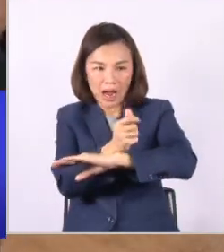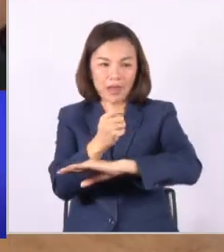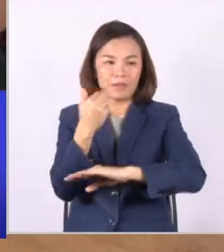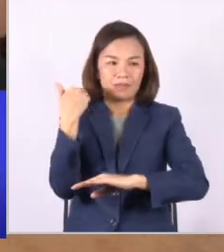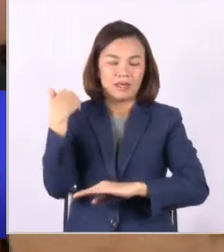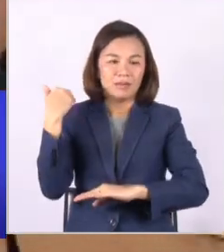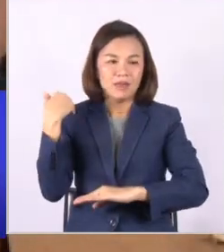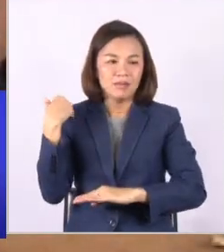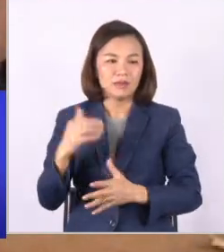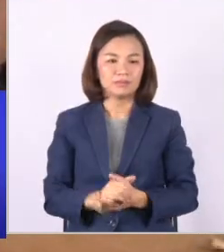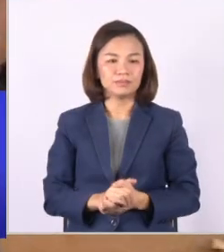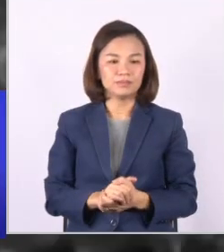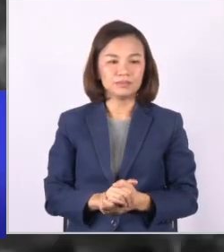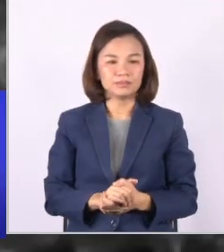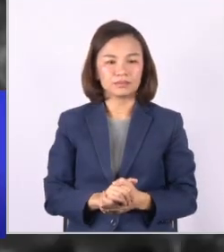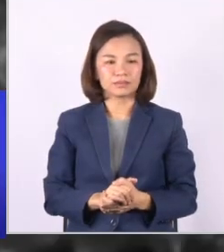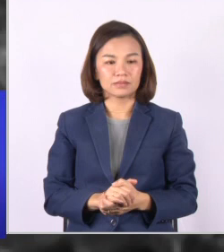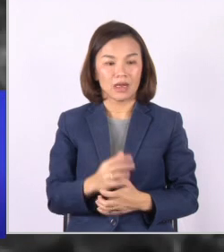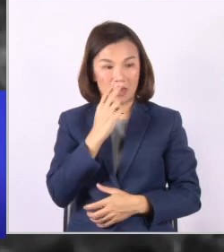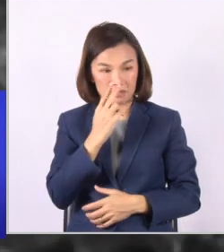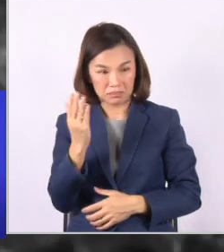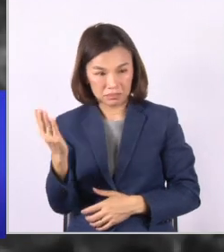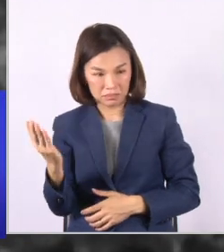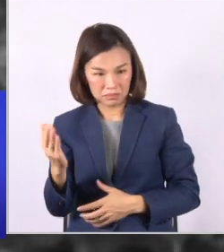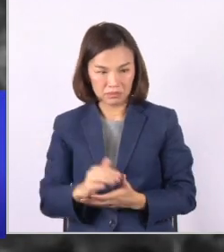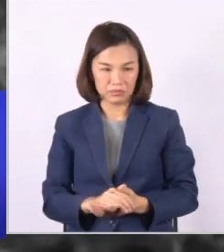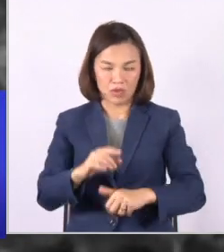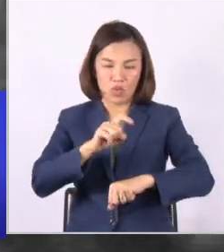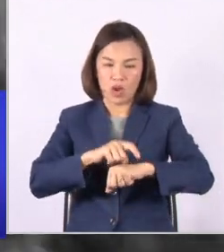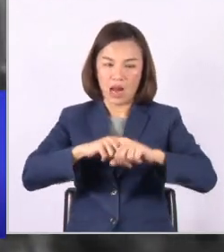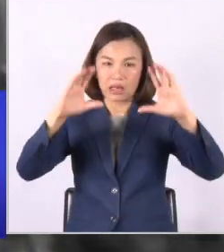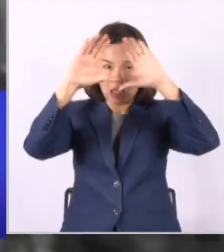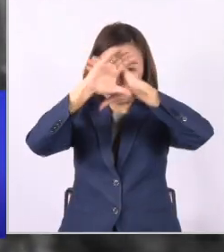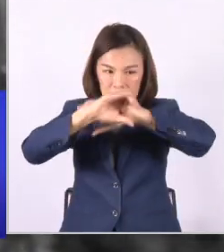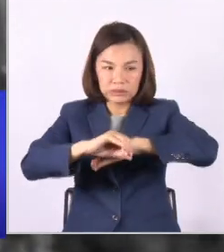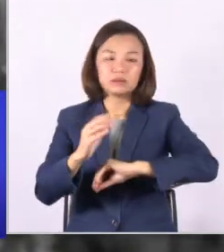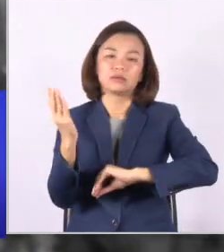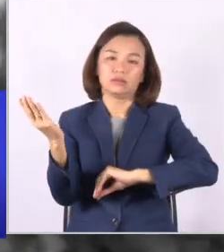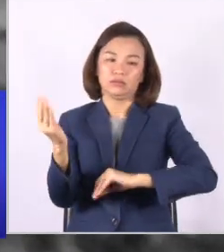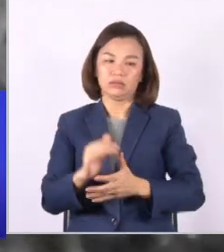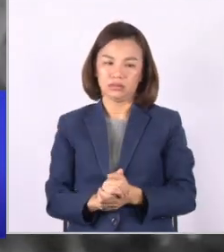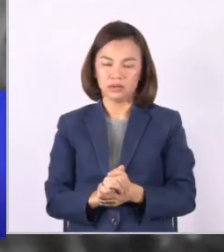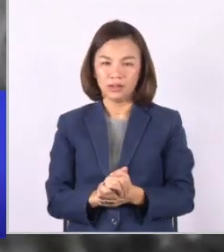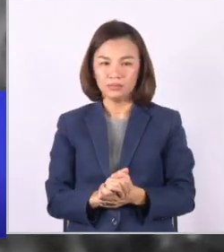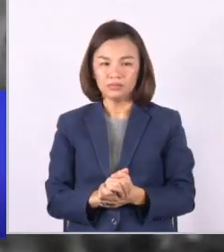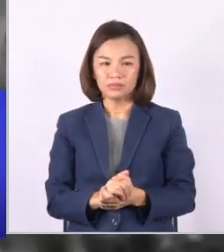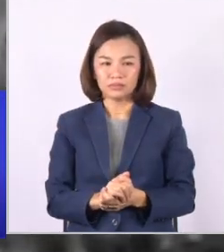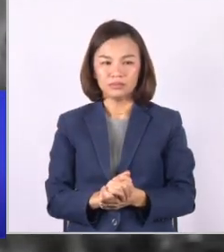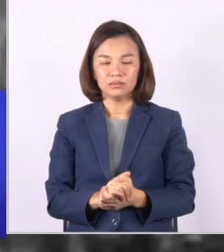ๆถ่ายกลางคืนครับผม